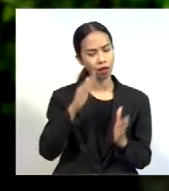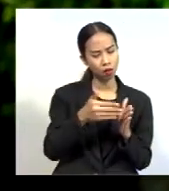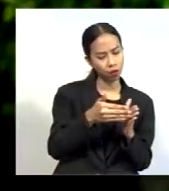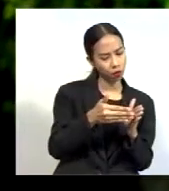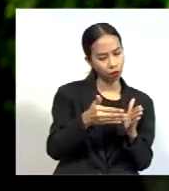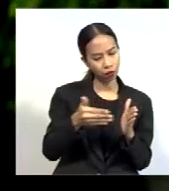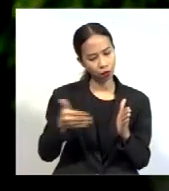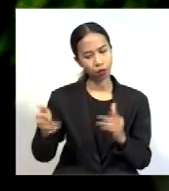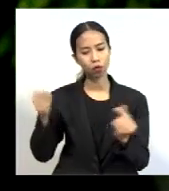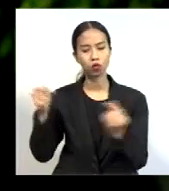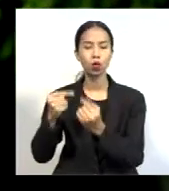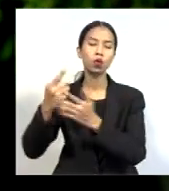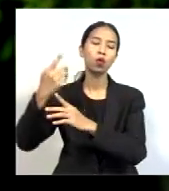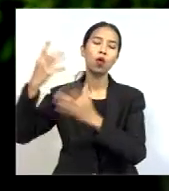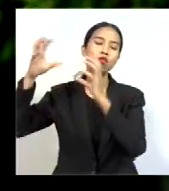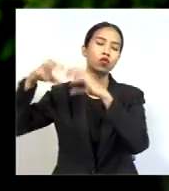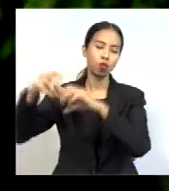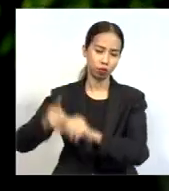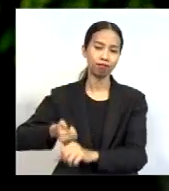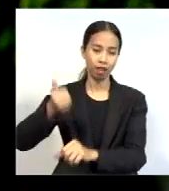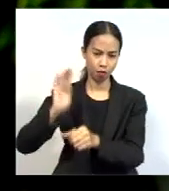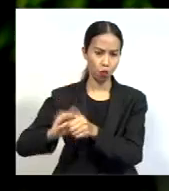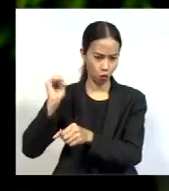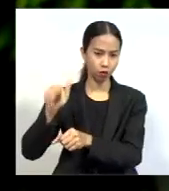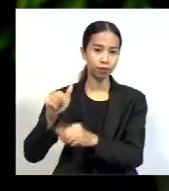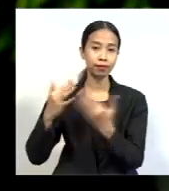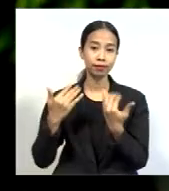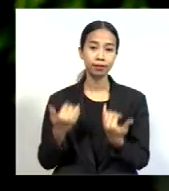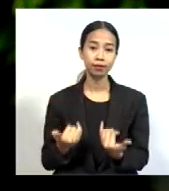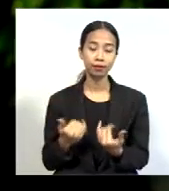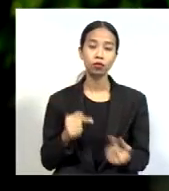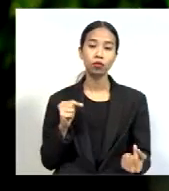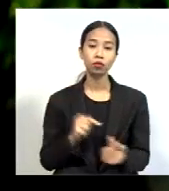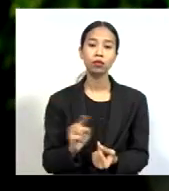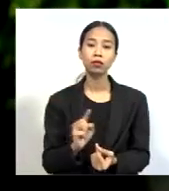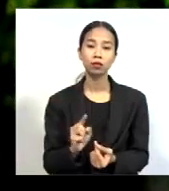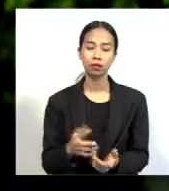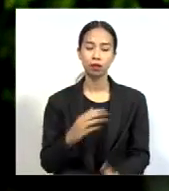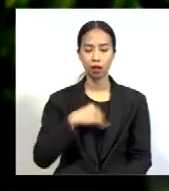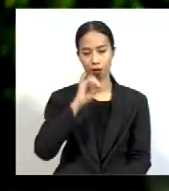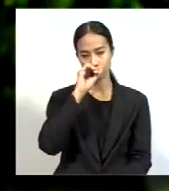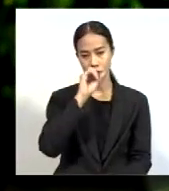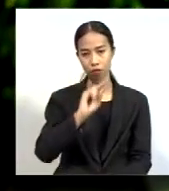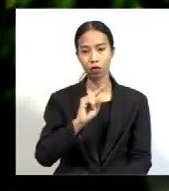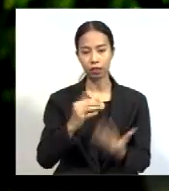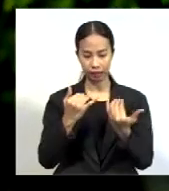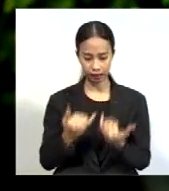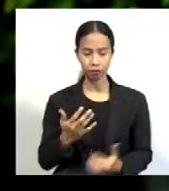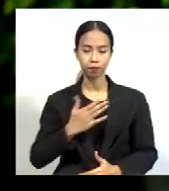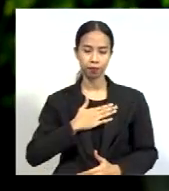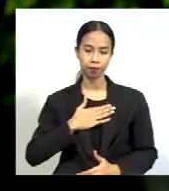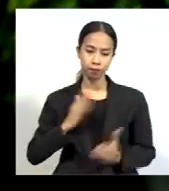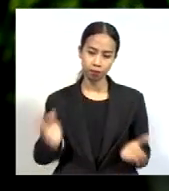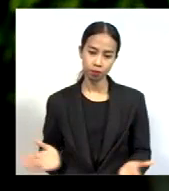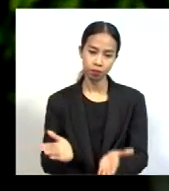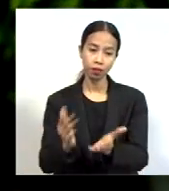งต้นฤดูฝนขณะที่ผู้อำนวยการเขื่อนศรีนครินทร์อำเภอศรีสวัสดิ์จังหวัดกาญจนบุรีก็ออกมาระบุว่ายินดีสนับสนุนการผัน